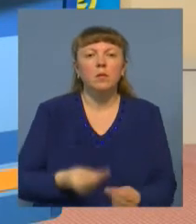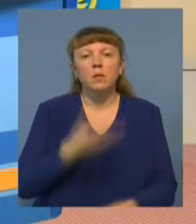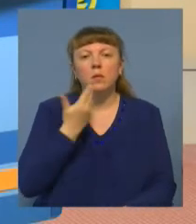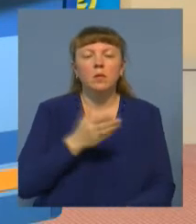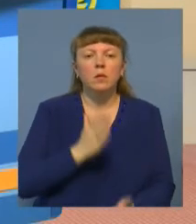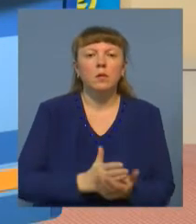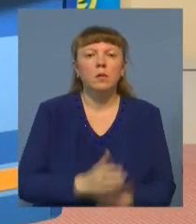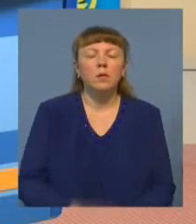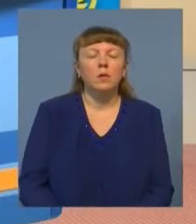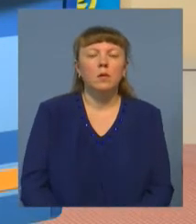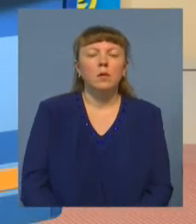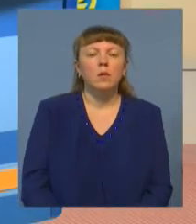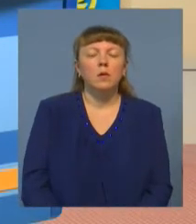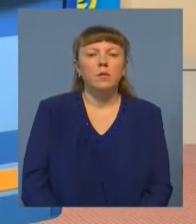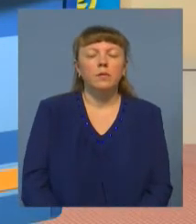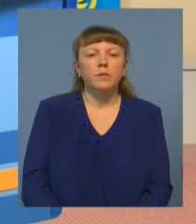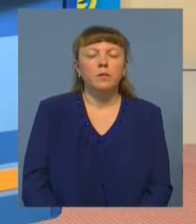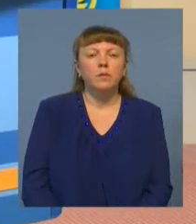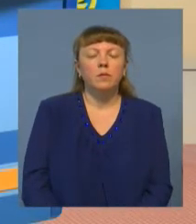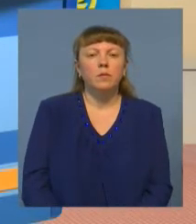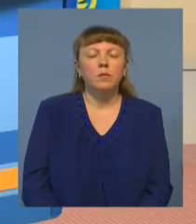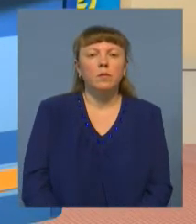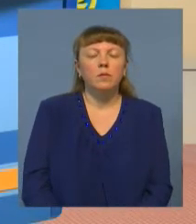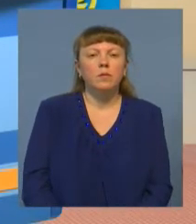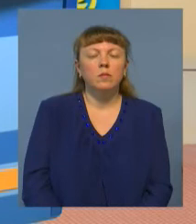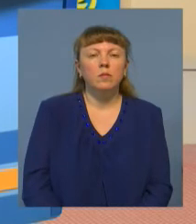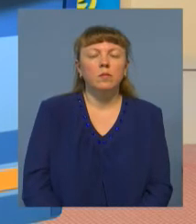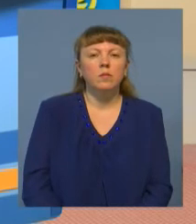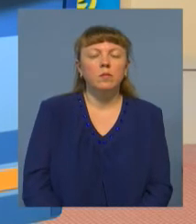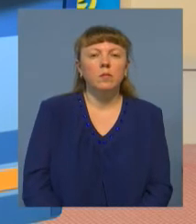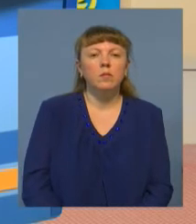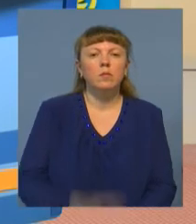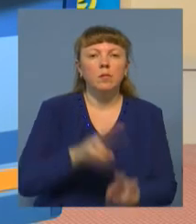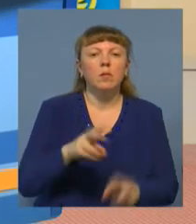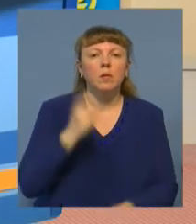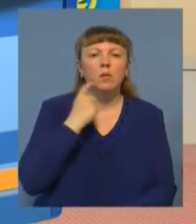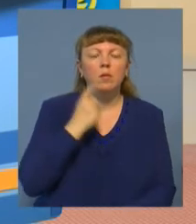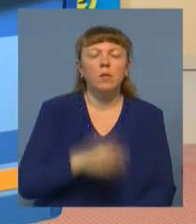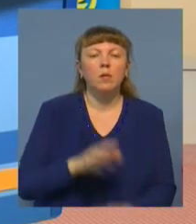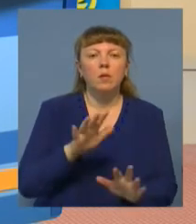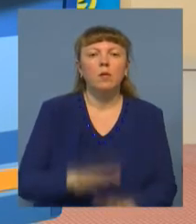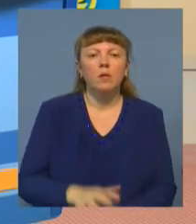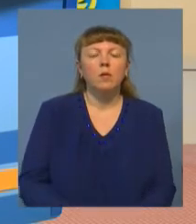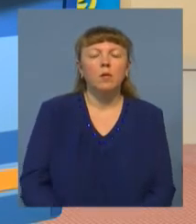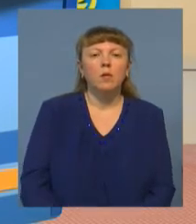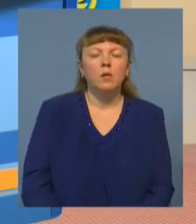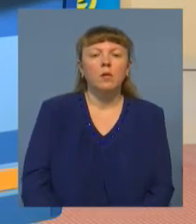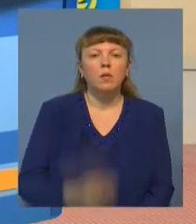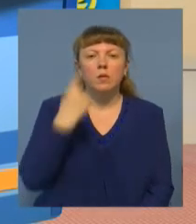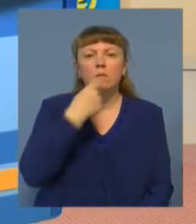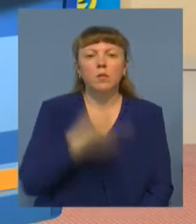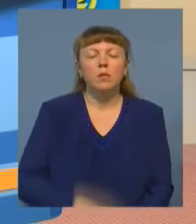да. гражданство, угу. двойное не разрешено. Поэтому угу. это все проверяется, это вот в базе